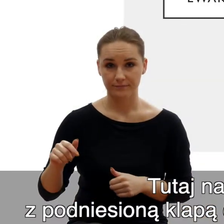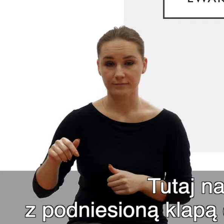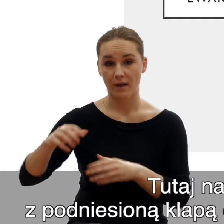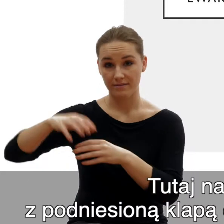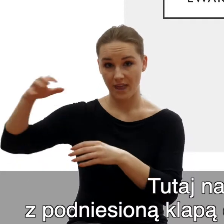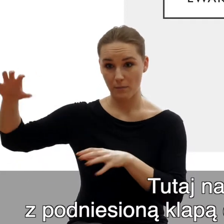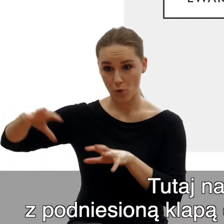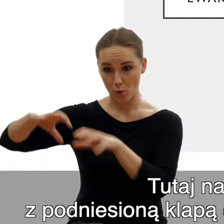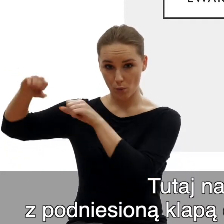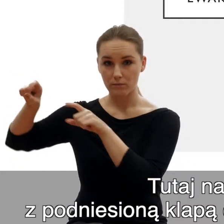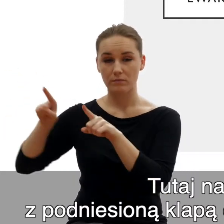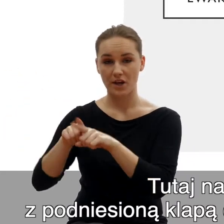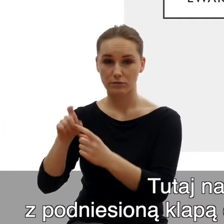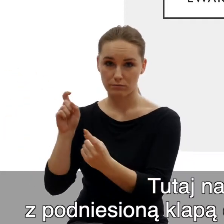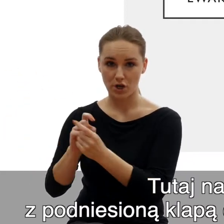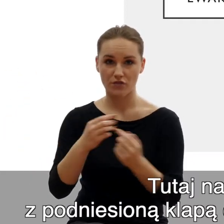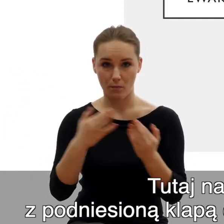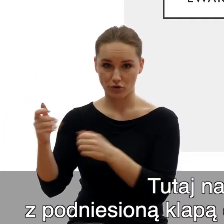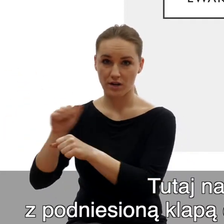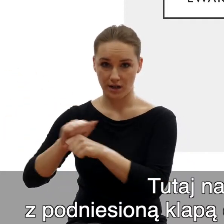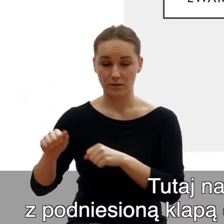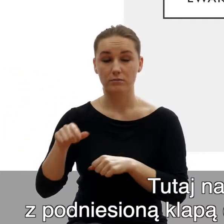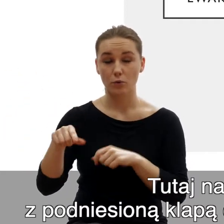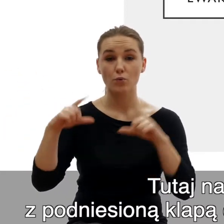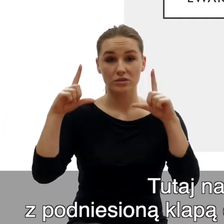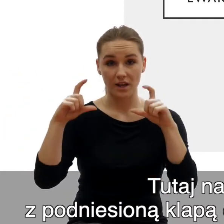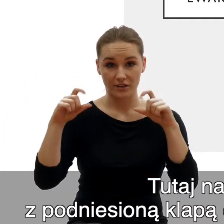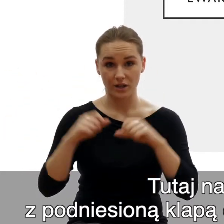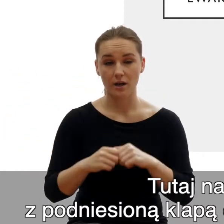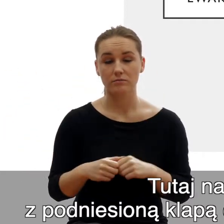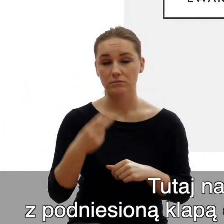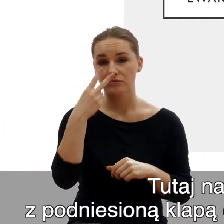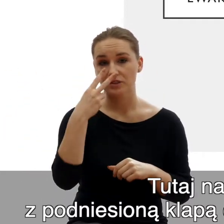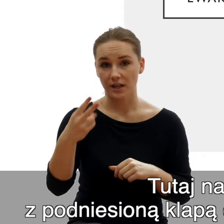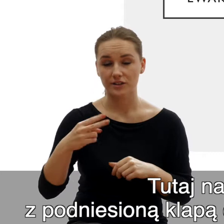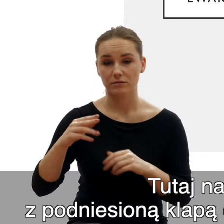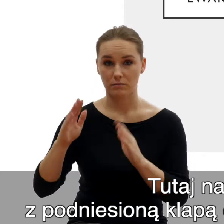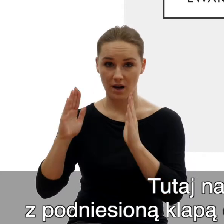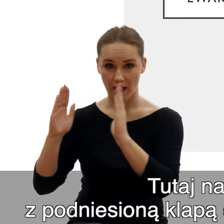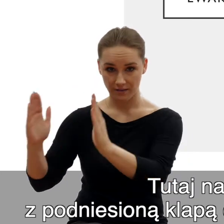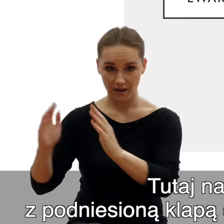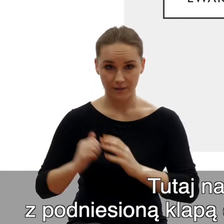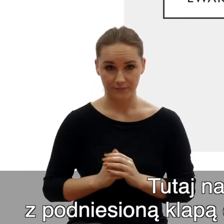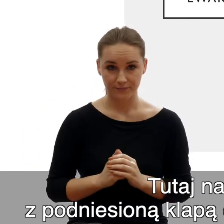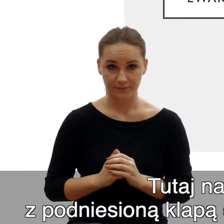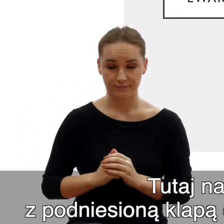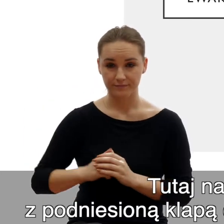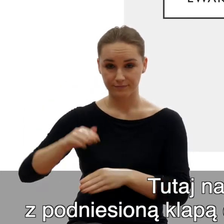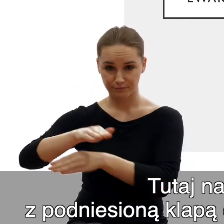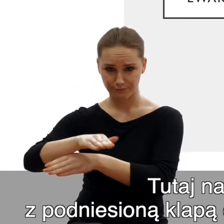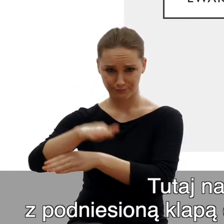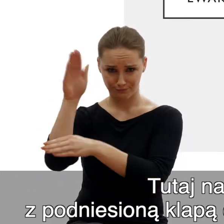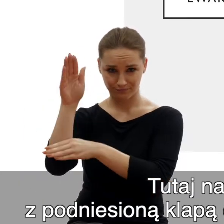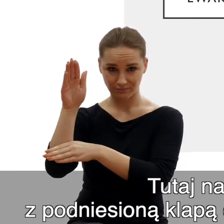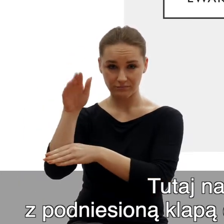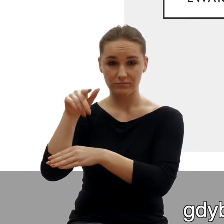zdjęciu można zobaczyć taką klatkę z podniesioną klapą dymową, która odprowadza dym i